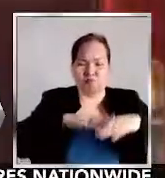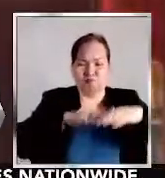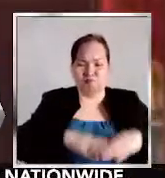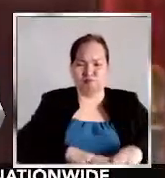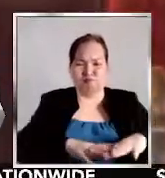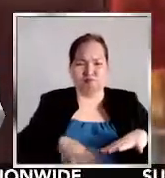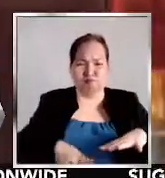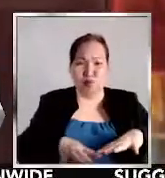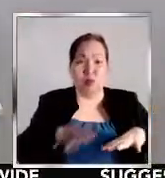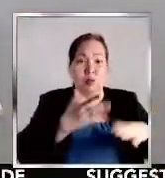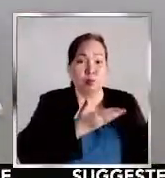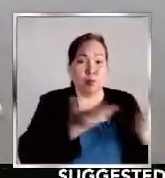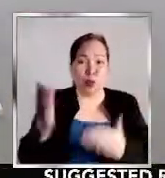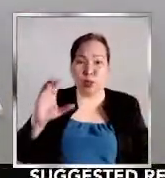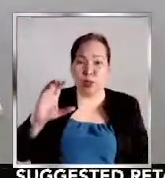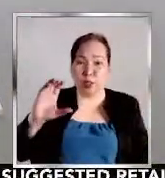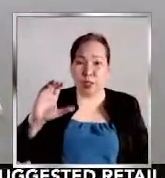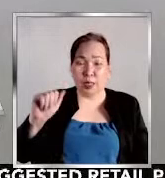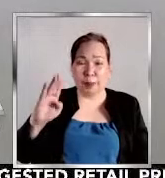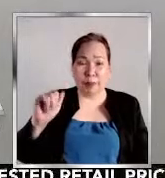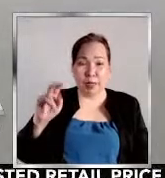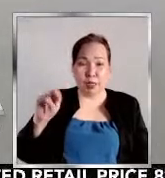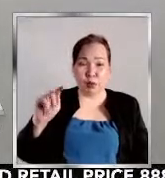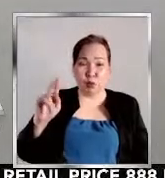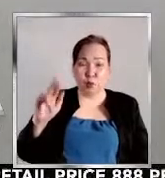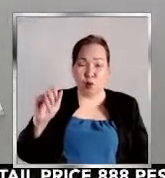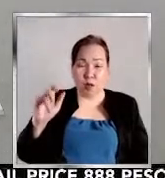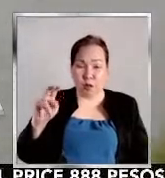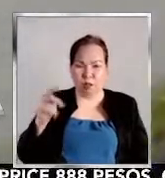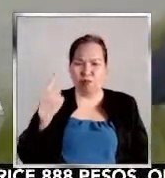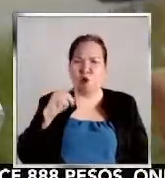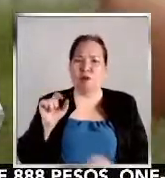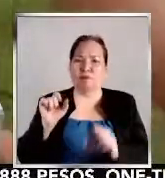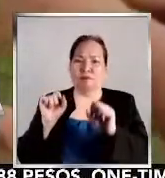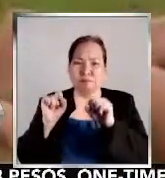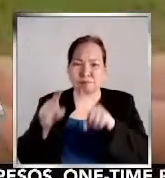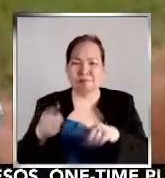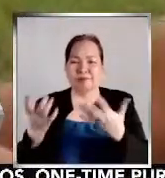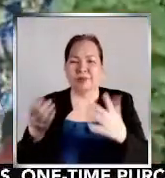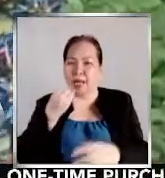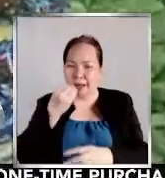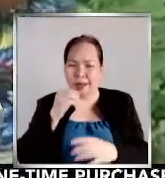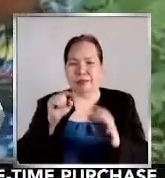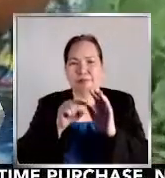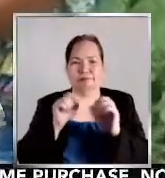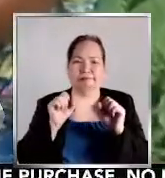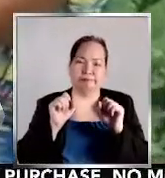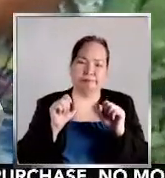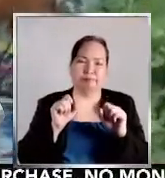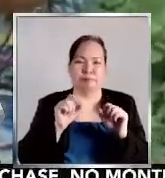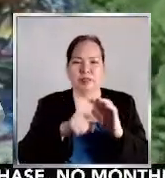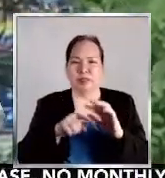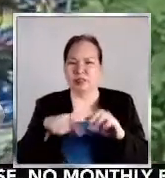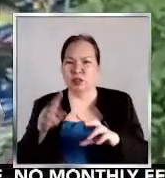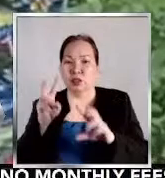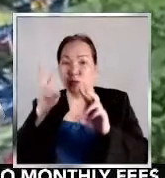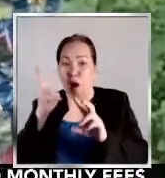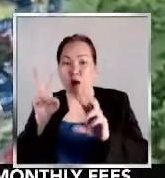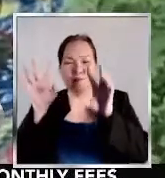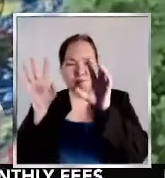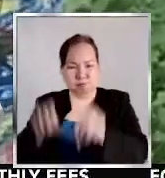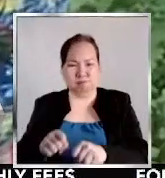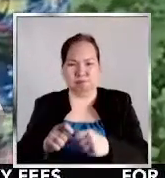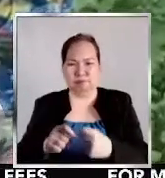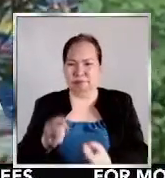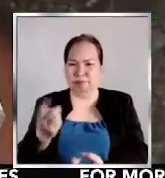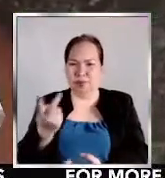para katayin at ibenta. 2 suspect sa dog meat trade ang arestado, sina Felipe Barha at Jesse De La Cruz. Nung una, todo tanggi